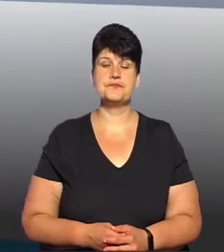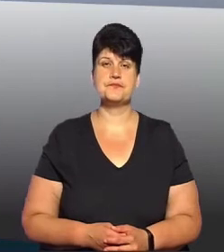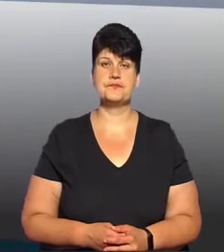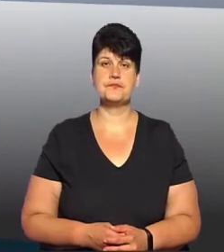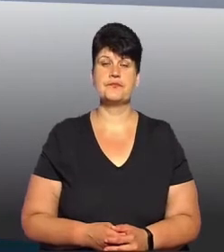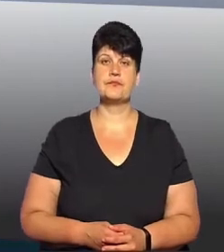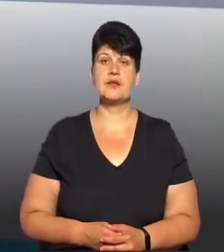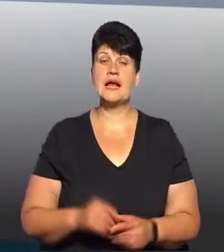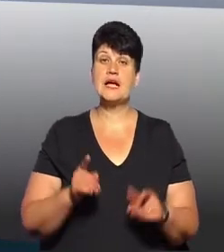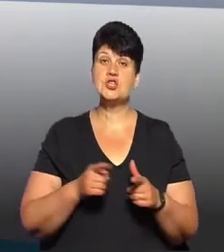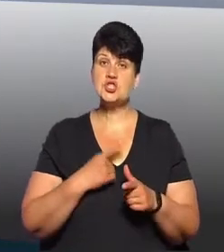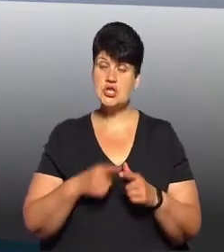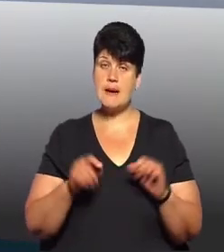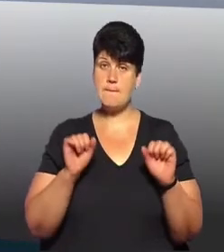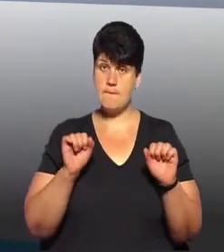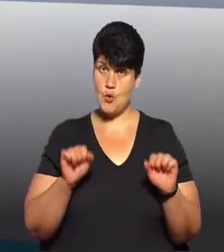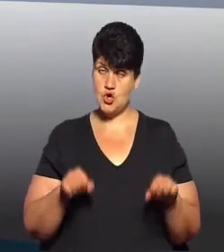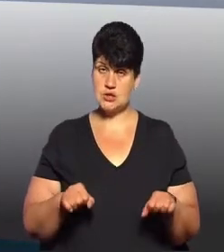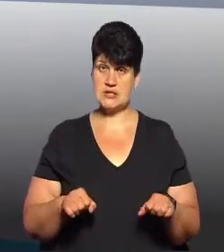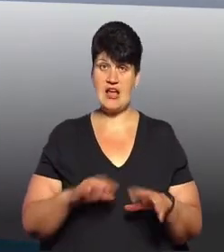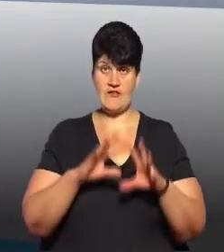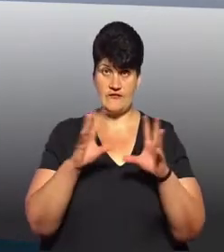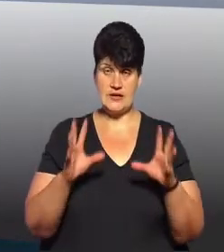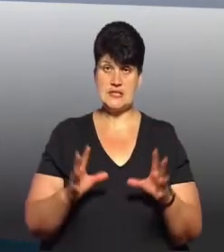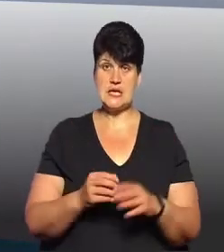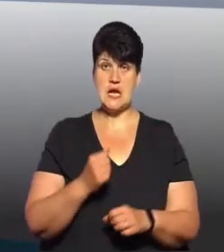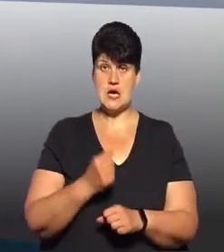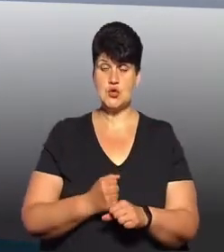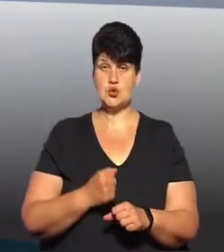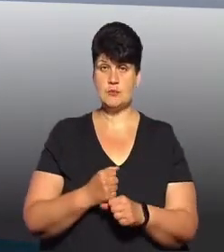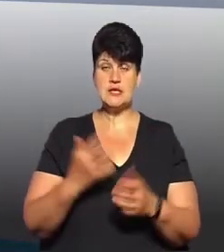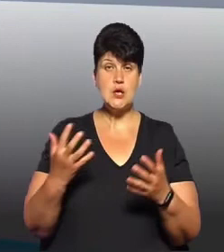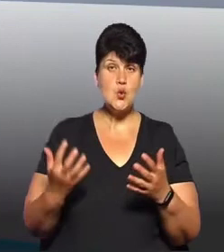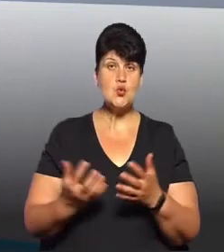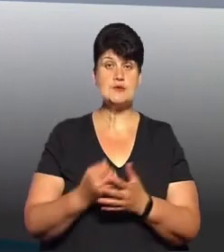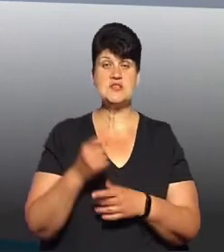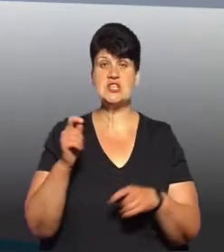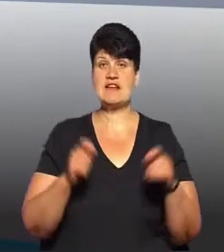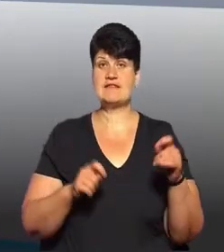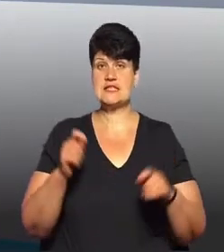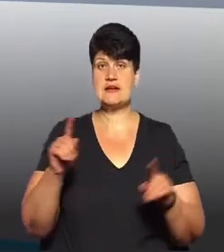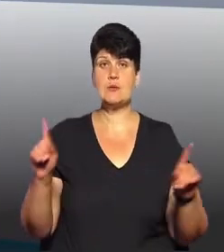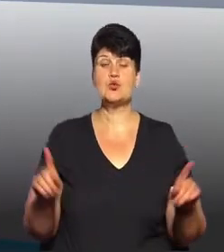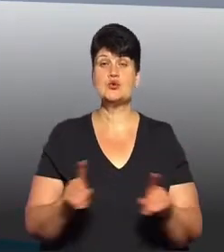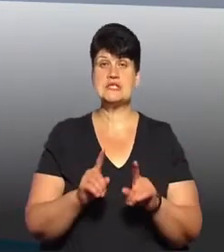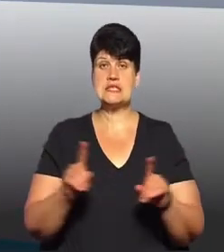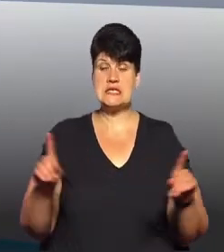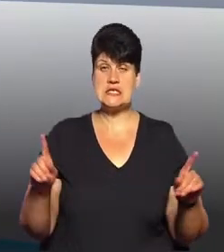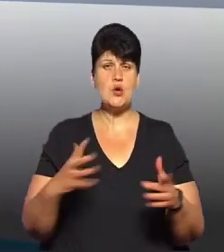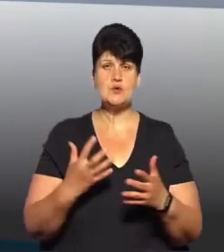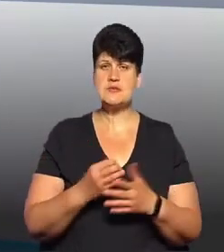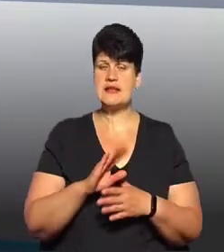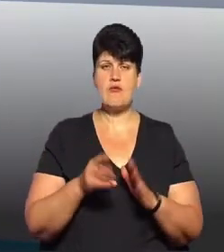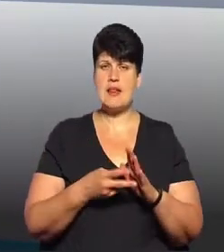Чи можна взагалі от зробити успішний фестиваль музичний, який успішний не в плані тільки, щоб заробляння